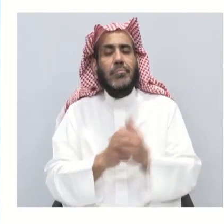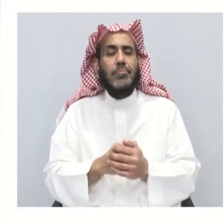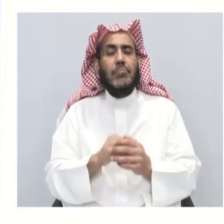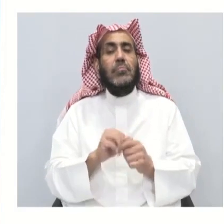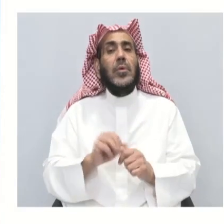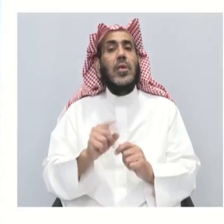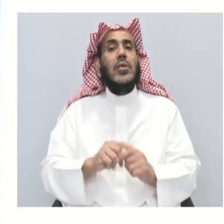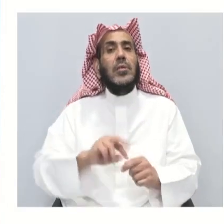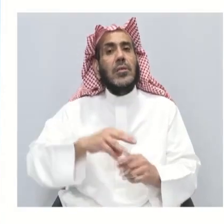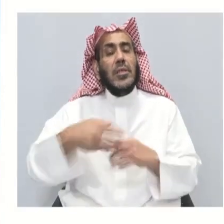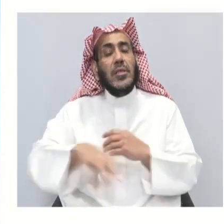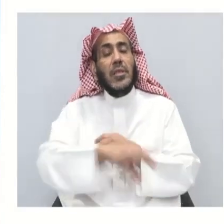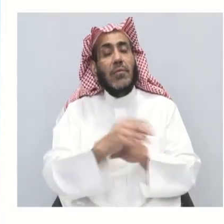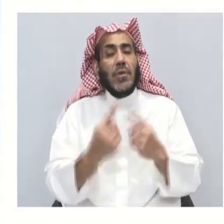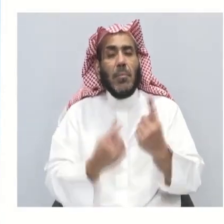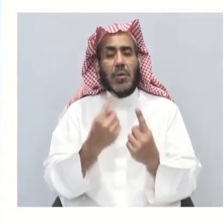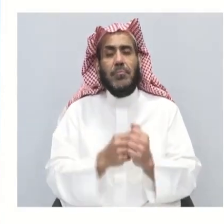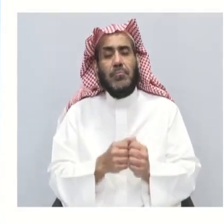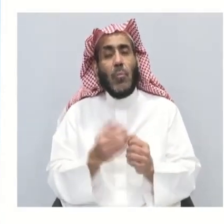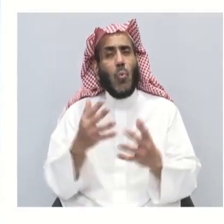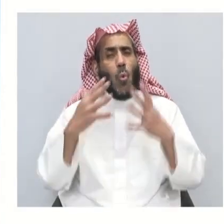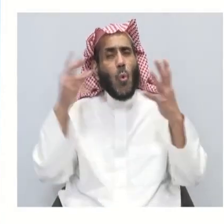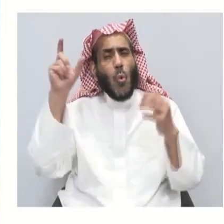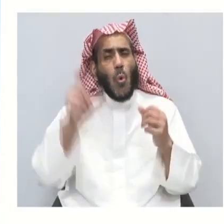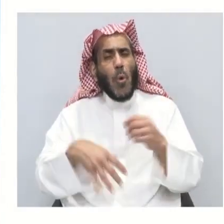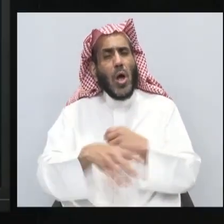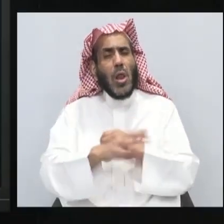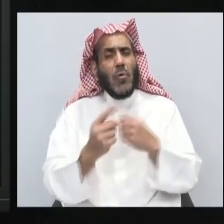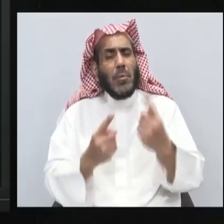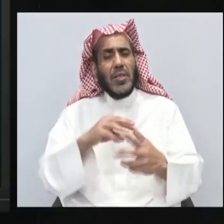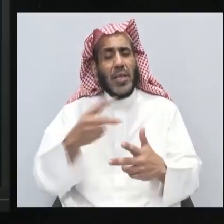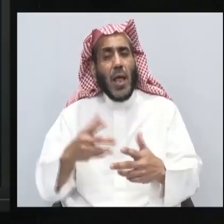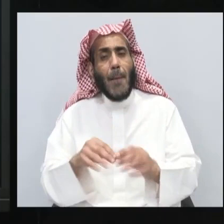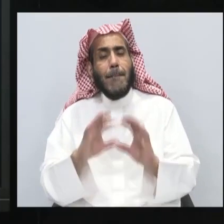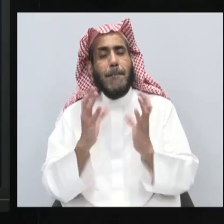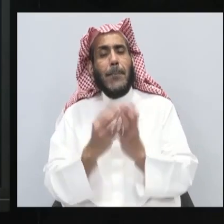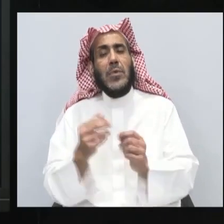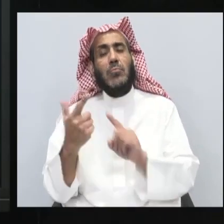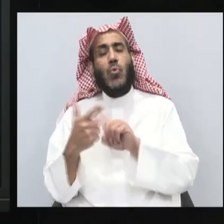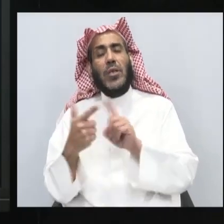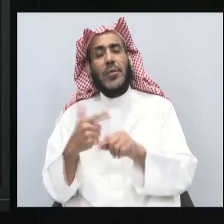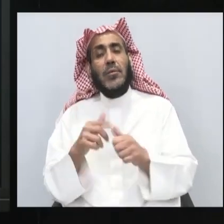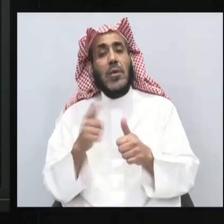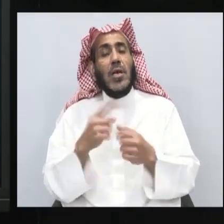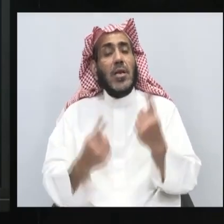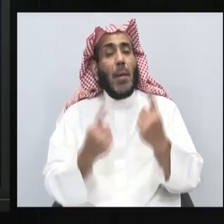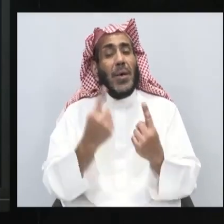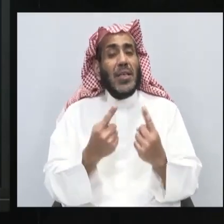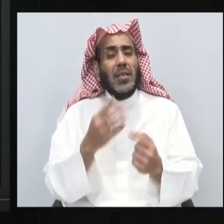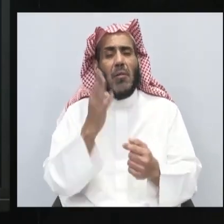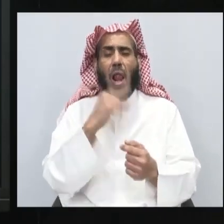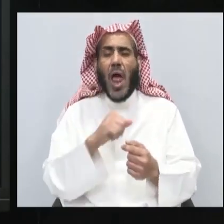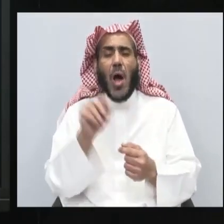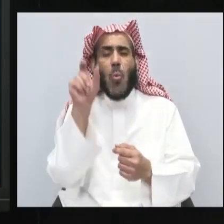تصنيف النباتات. ذكرنا أن العلماء صنف النباتات إلى مجموعتين، هي نباتات